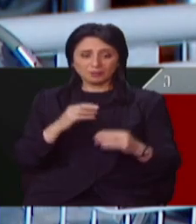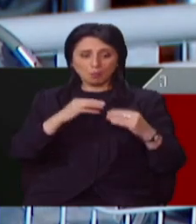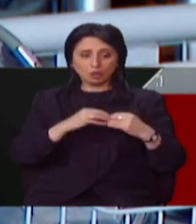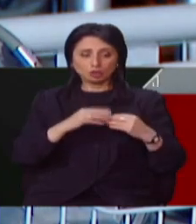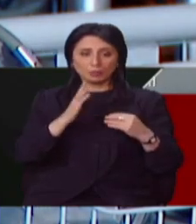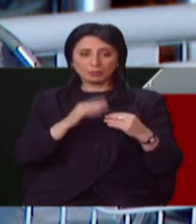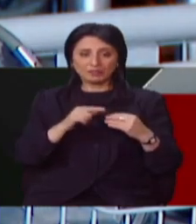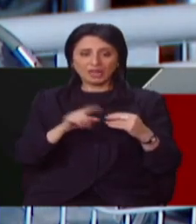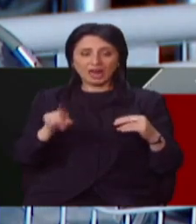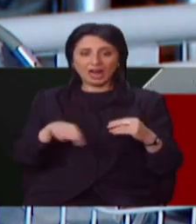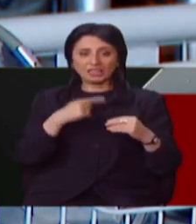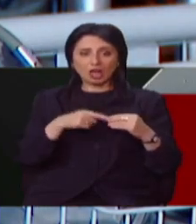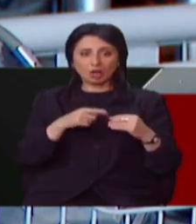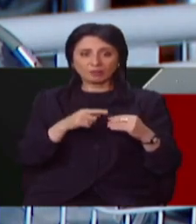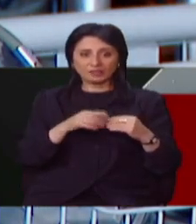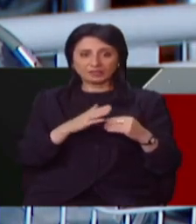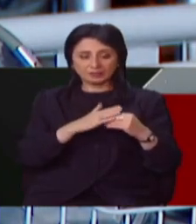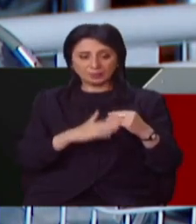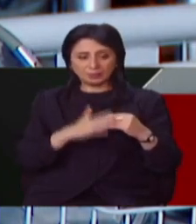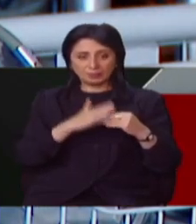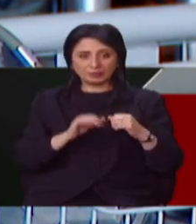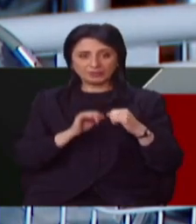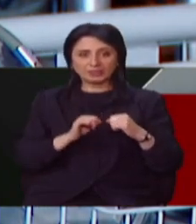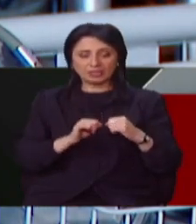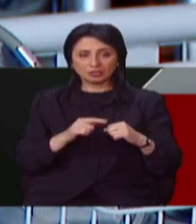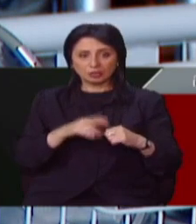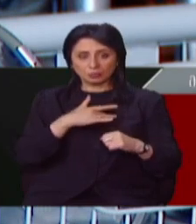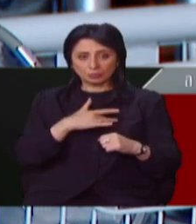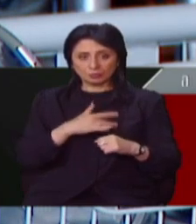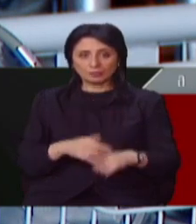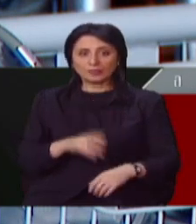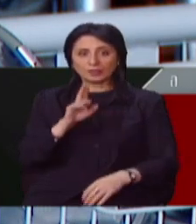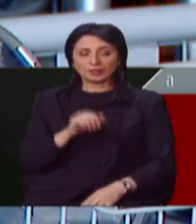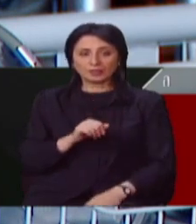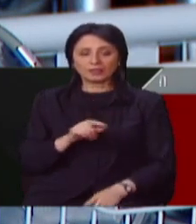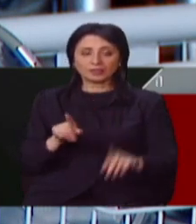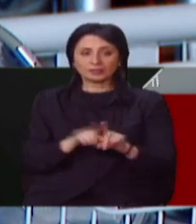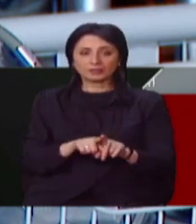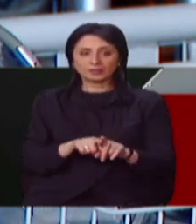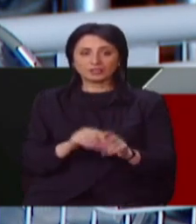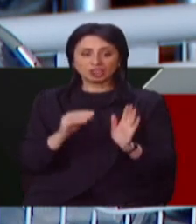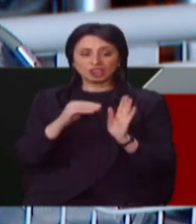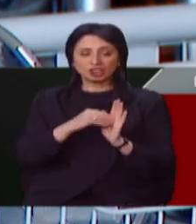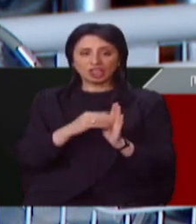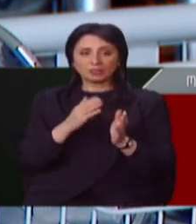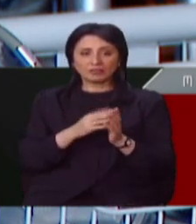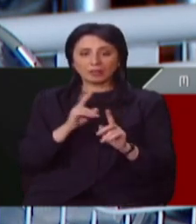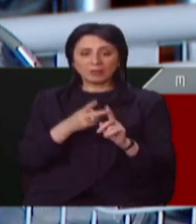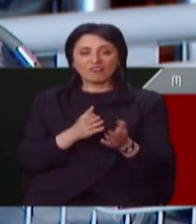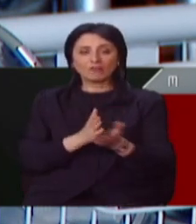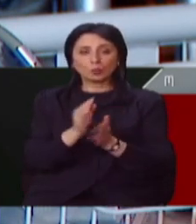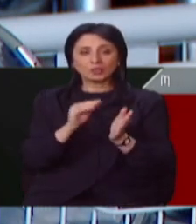მოწყობილება განახორციელებს განმუხტვას ანუ იმპულსის გავრცელებას. Და ასევე ჩატებული გვაქვს მეორე